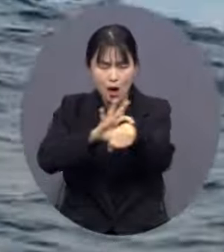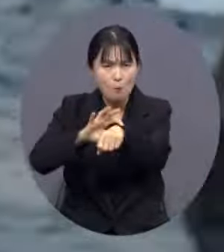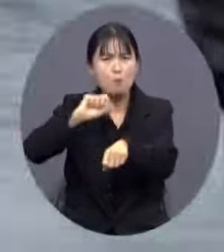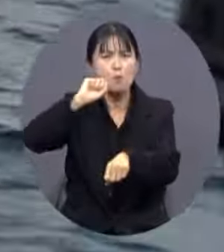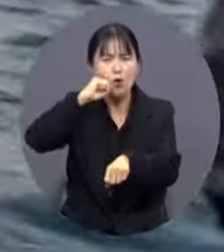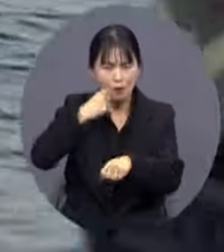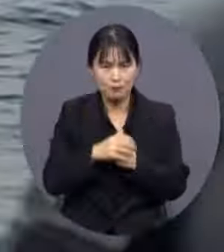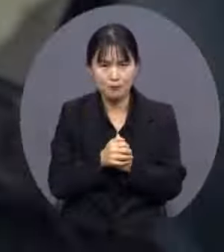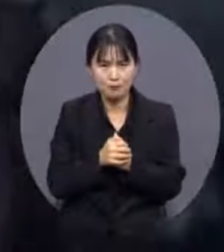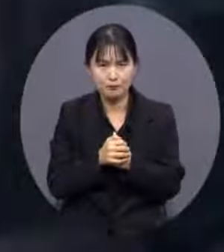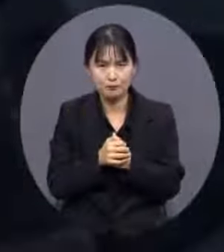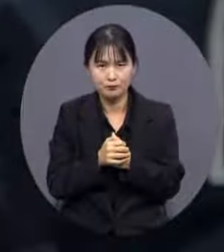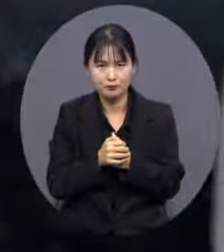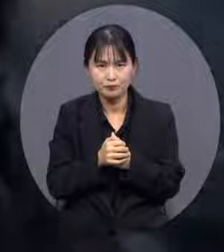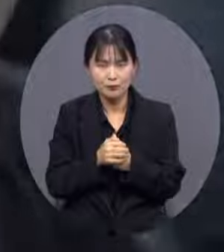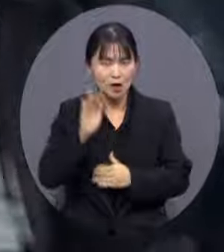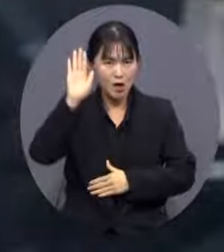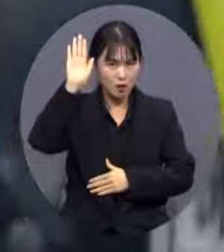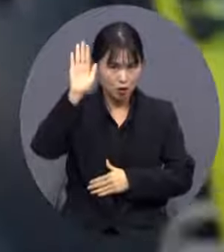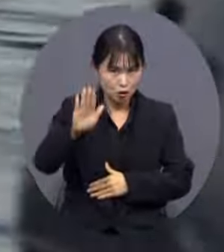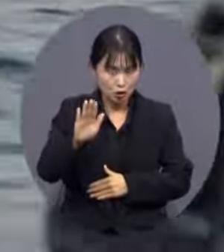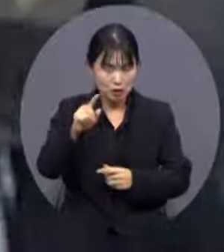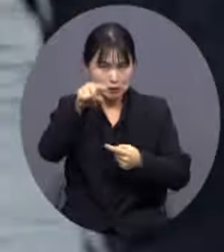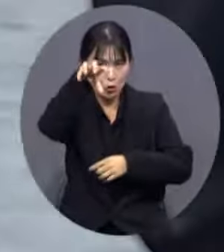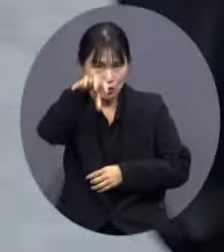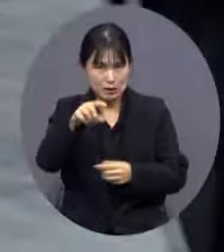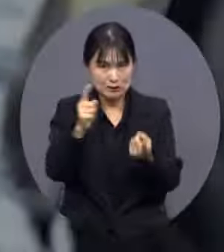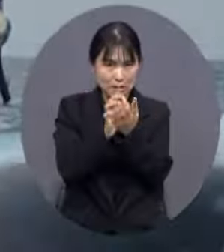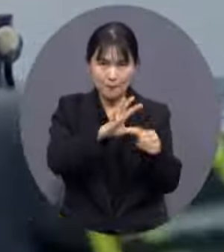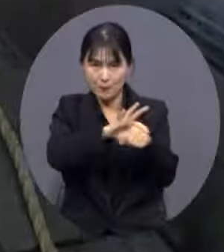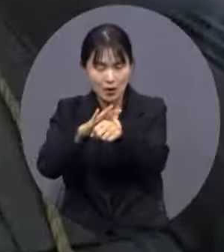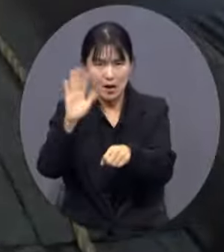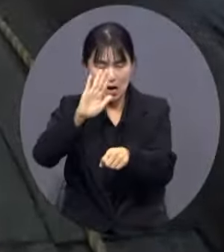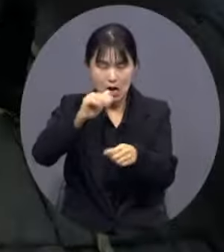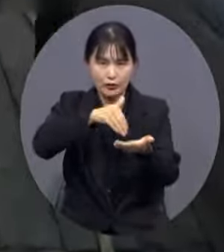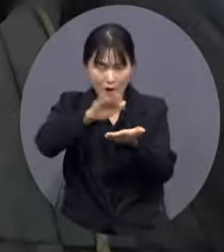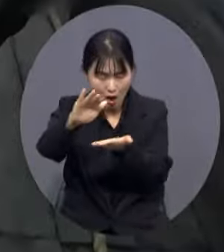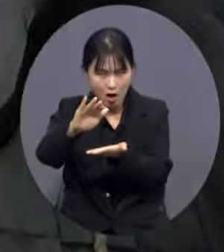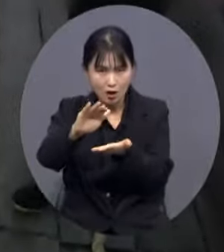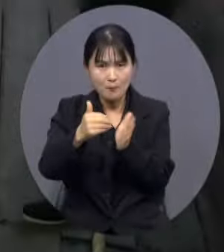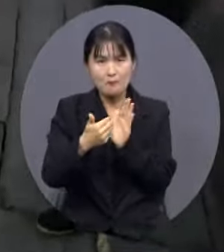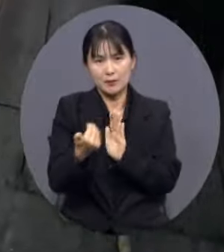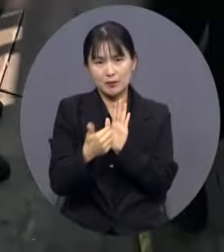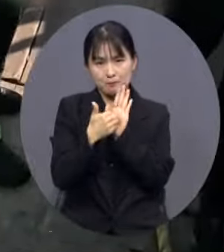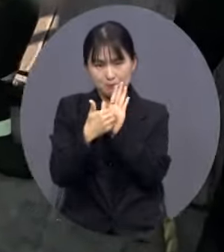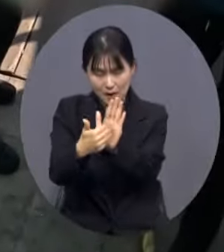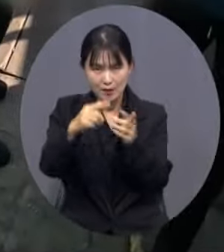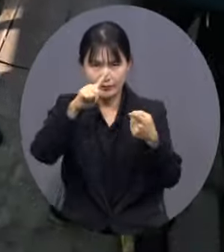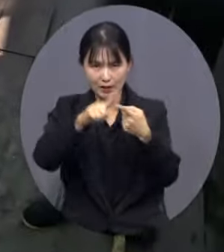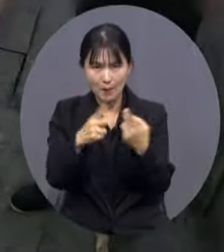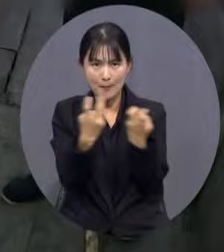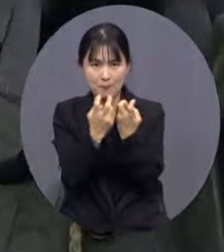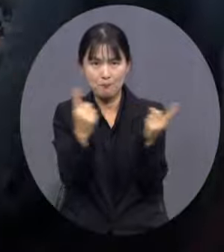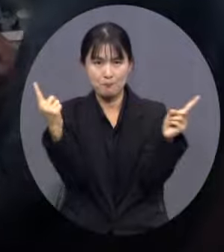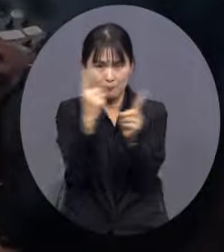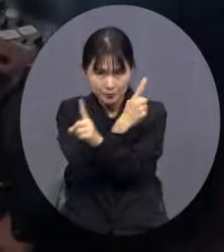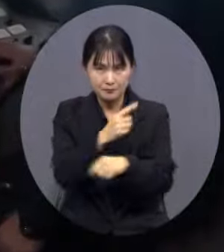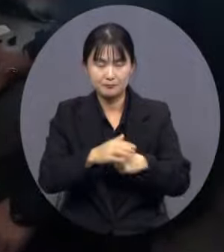겁니다. 이후 해경은 현장 적발에서 차단과 퇴거 조치에 주력하는 방식으로 단속 방법을